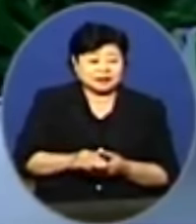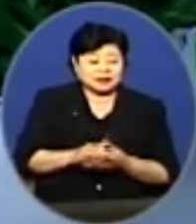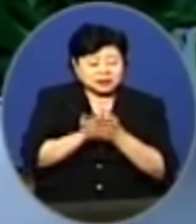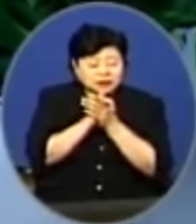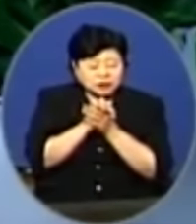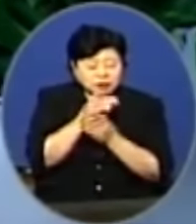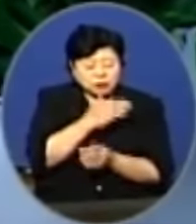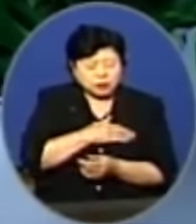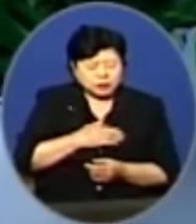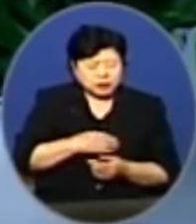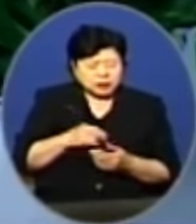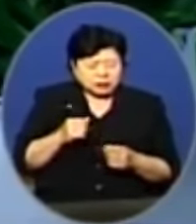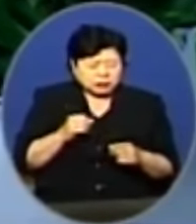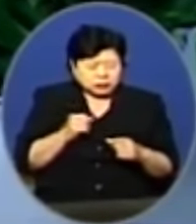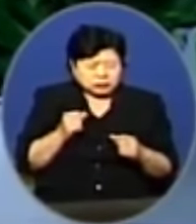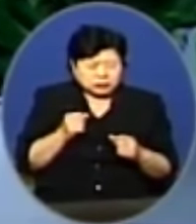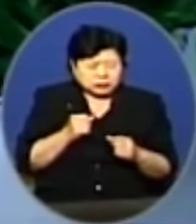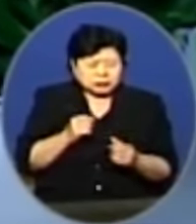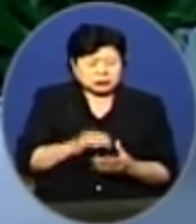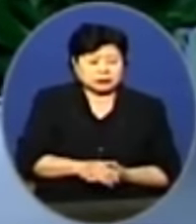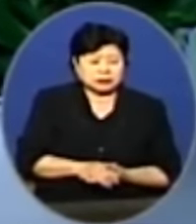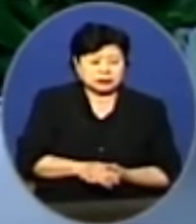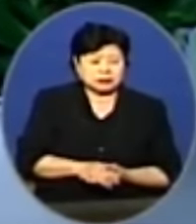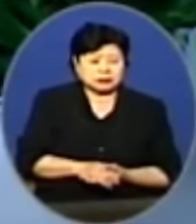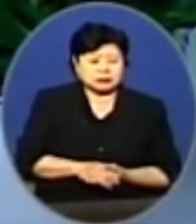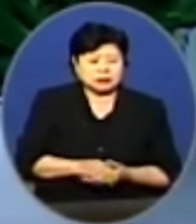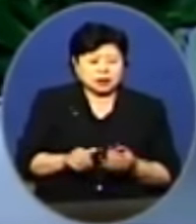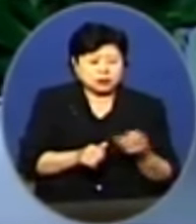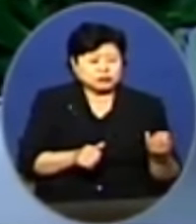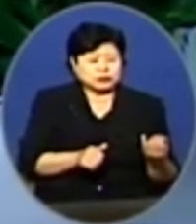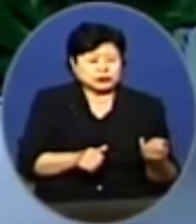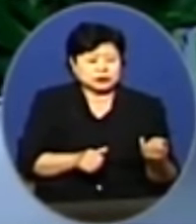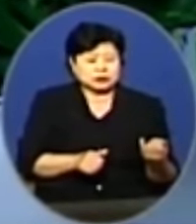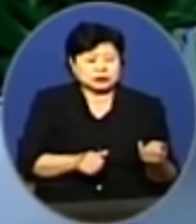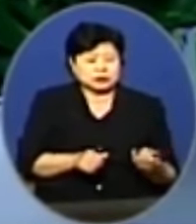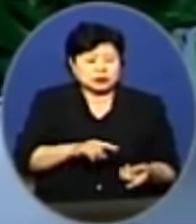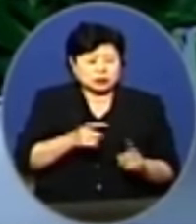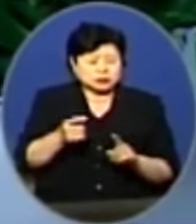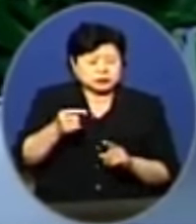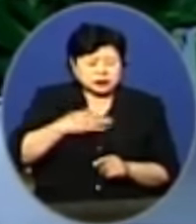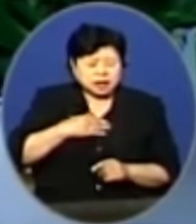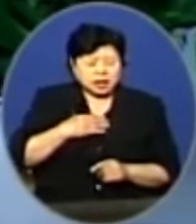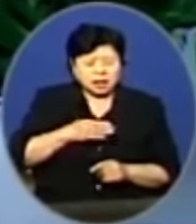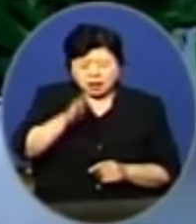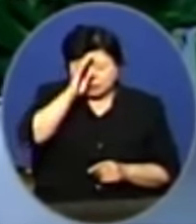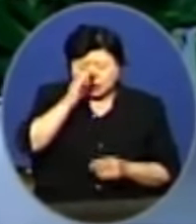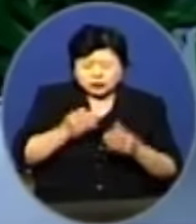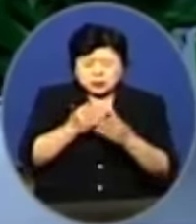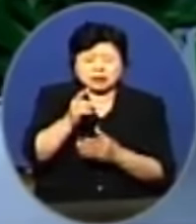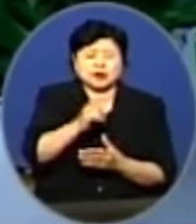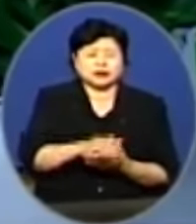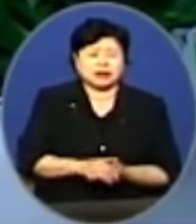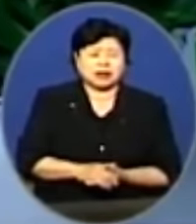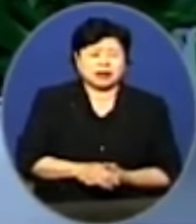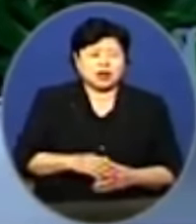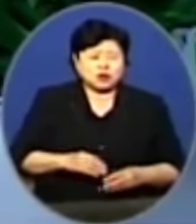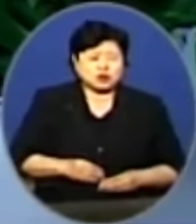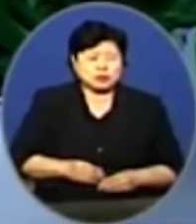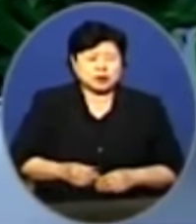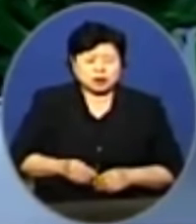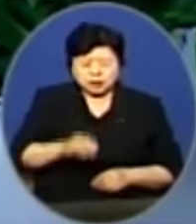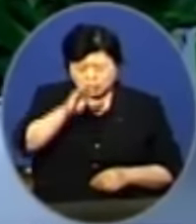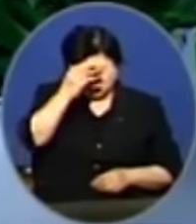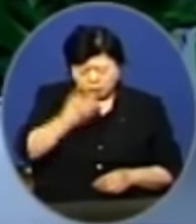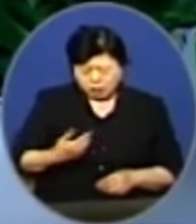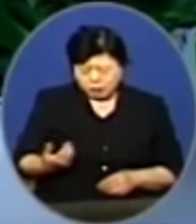하는데 몸이 자꾸 떨리더랍니다. 아이고, 마누라조차 못 일어났는데 나조차 굶어가지고서 중풍이